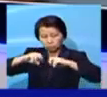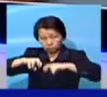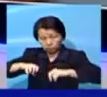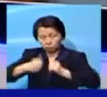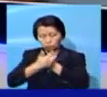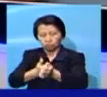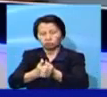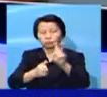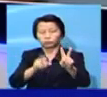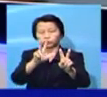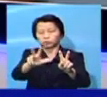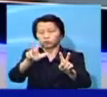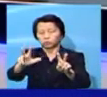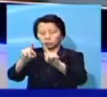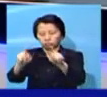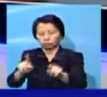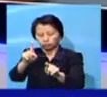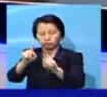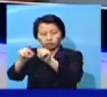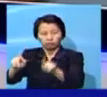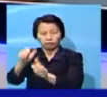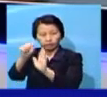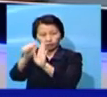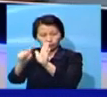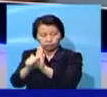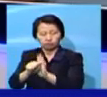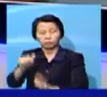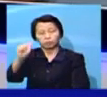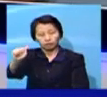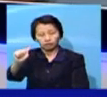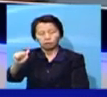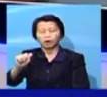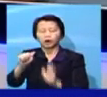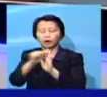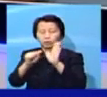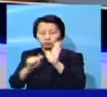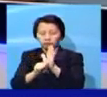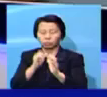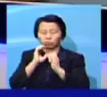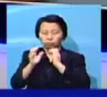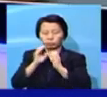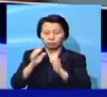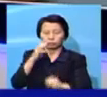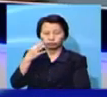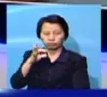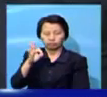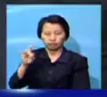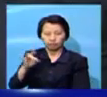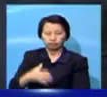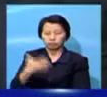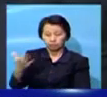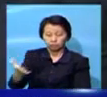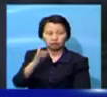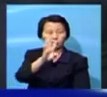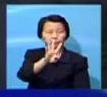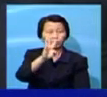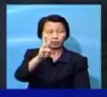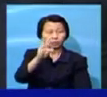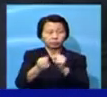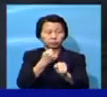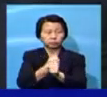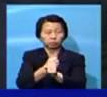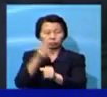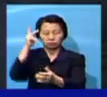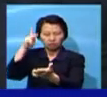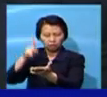seksyen 2331 a akta komunikasi dan multimedia 1998 Kuan Yao 46 tahun yang